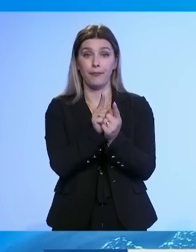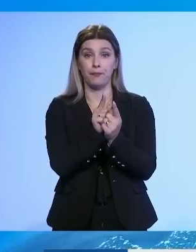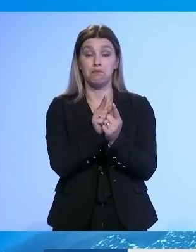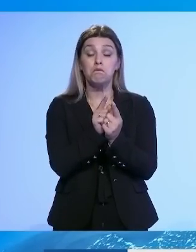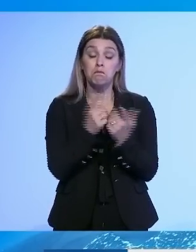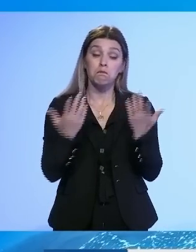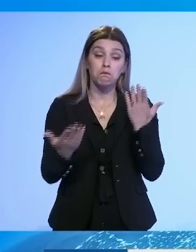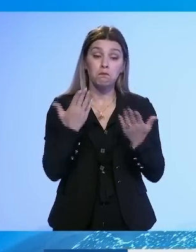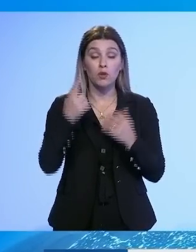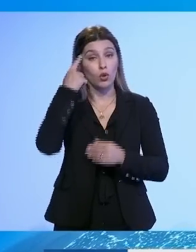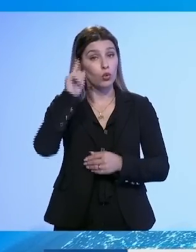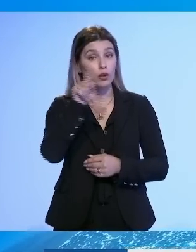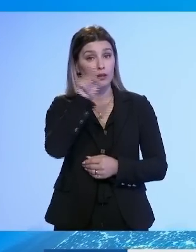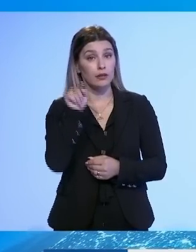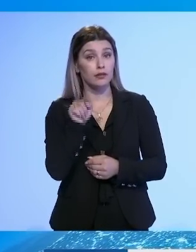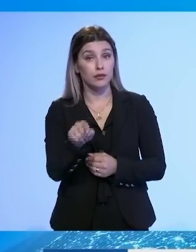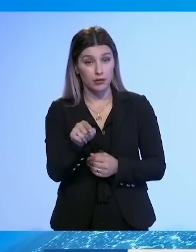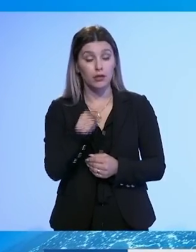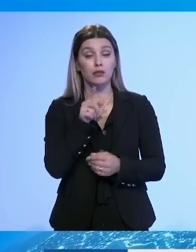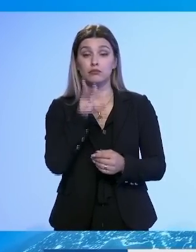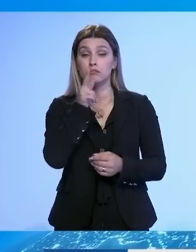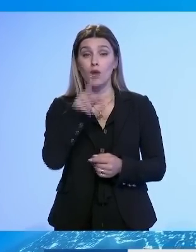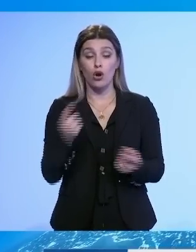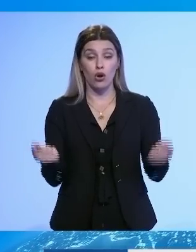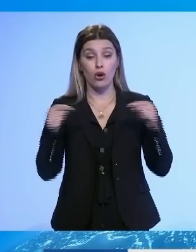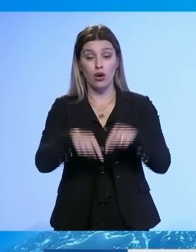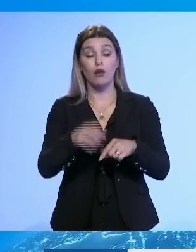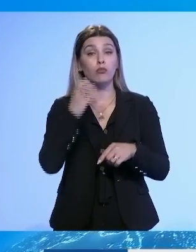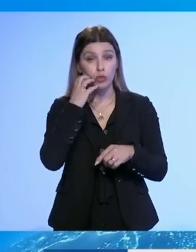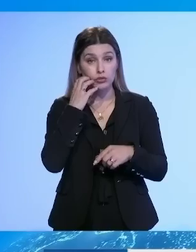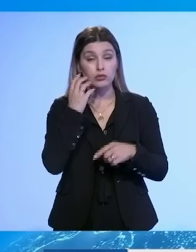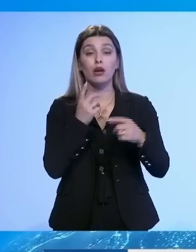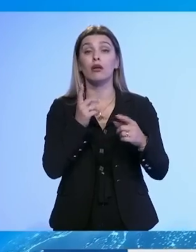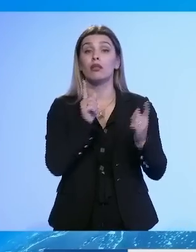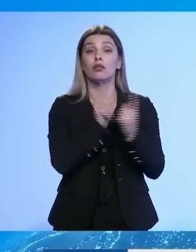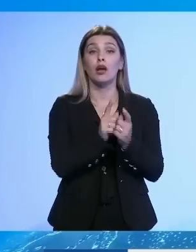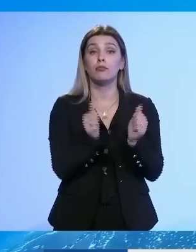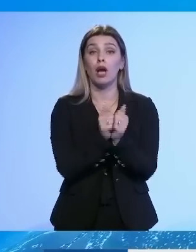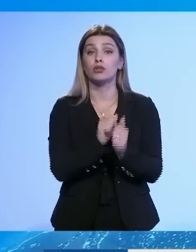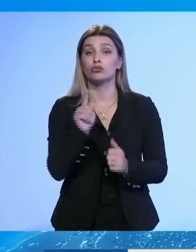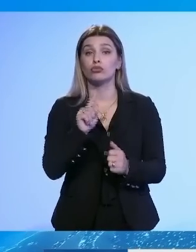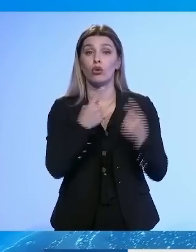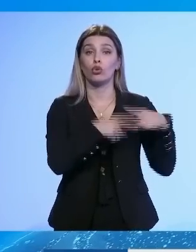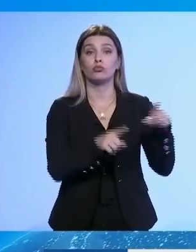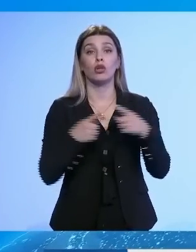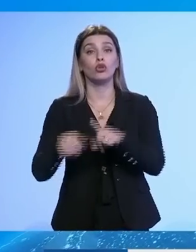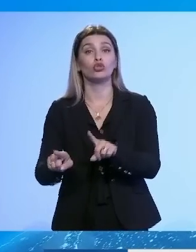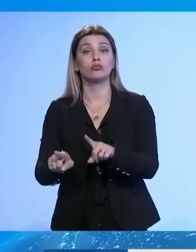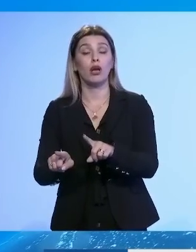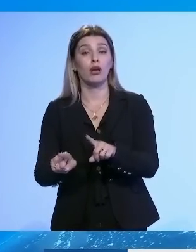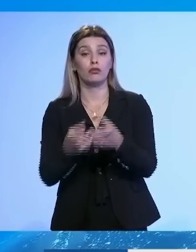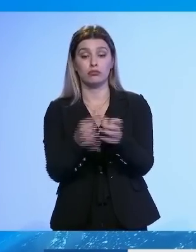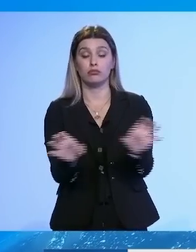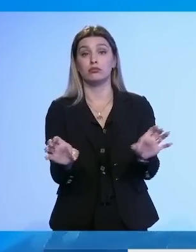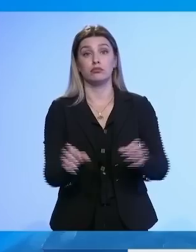nuk përjashtohet mundësia që edhe nëse liderët të vinë në Bruksel, ata të mos zhvillojnë takim të përbashkët, por vetëm takime të ndara